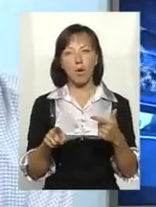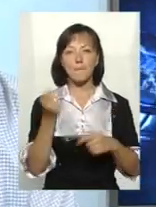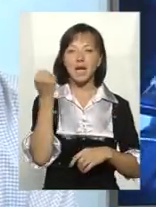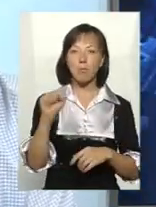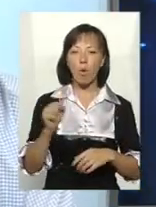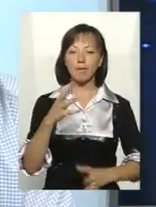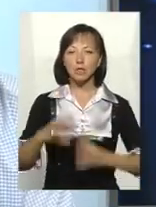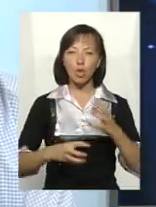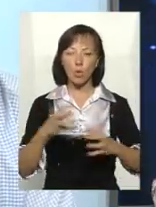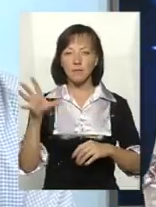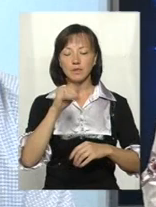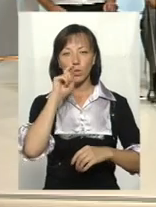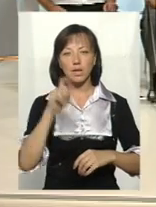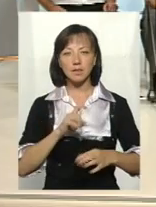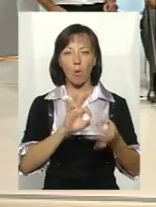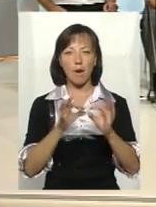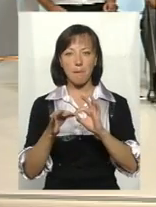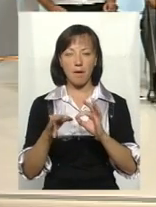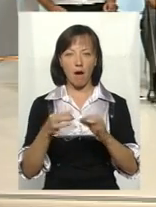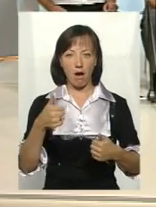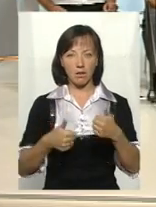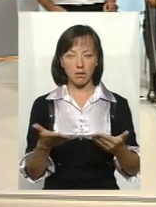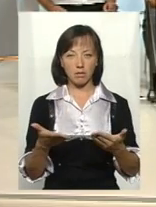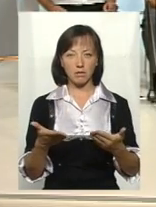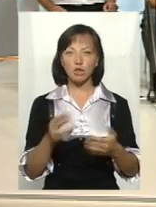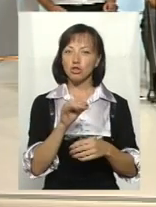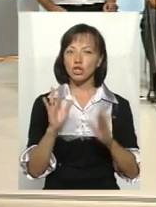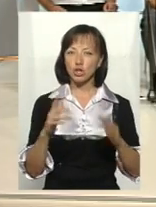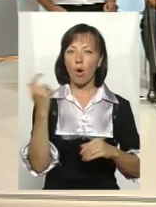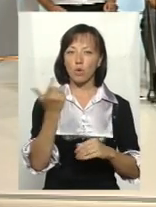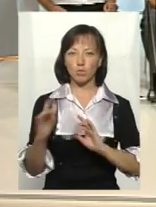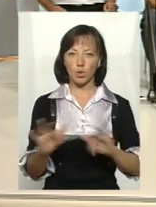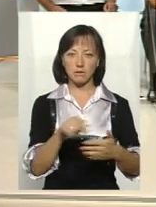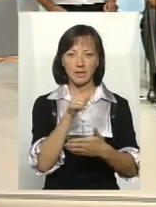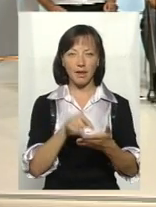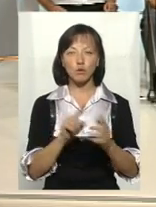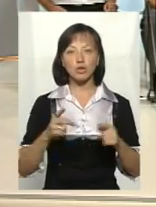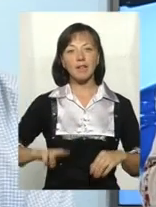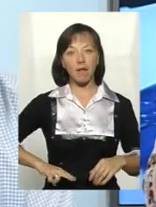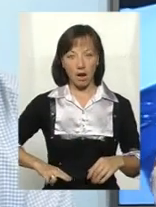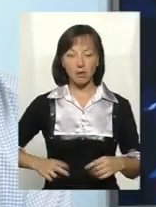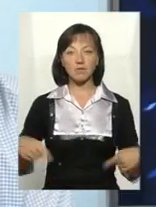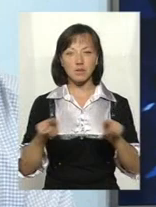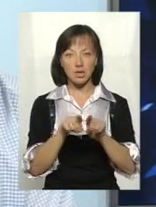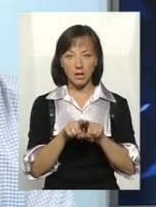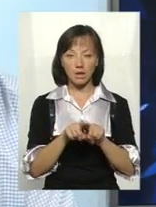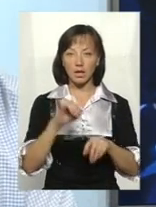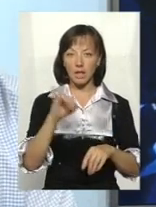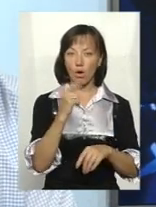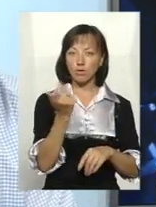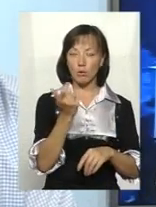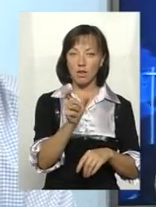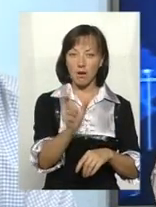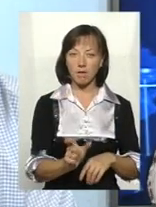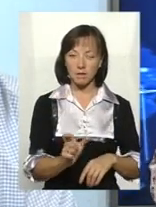перемоги на міжнародних всеукраїнських олімпіадах, чи лише господарське питання. Тому що директор, мабуть, все-таки і